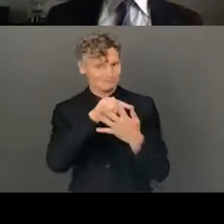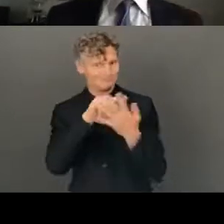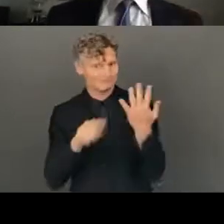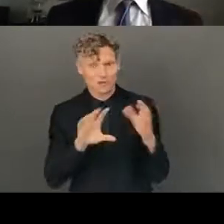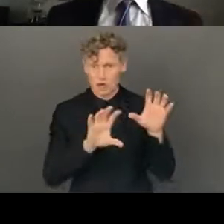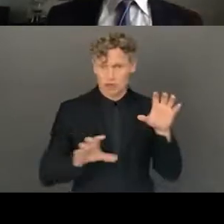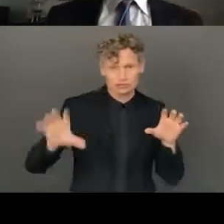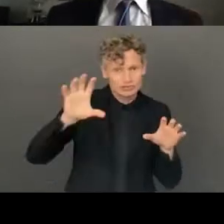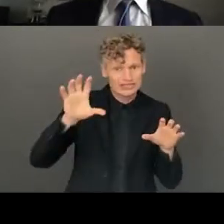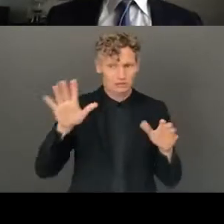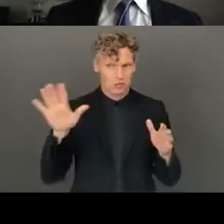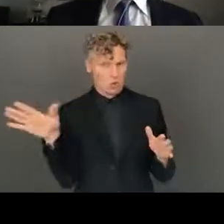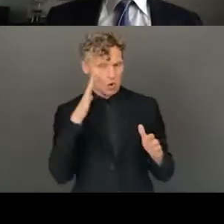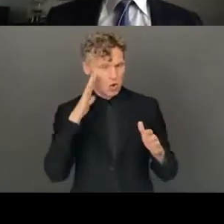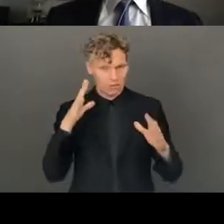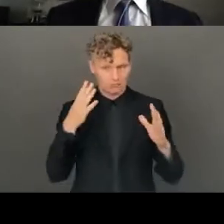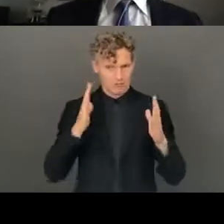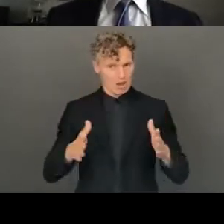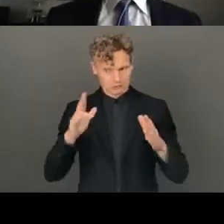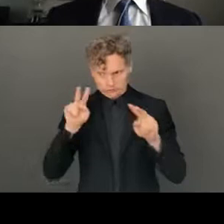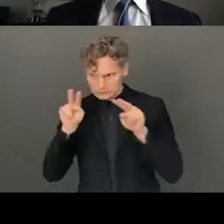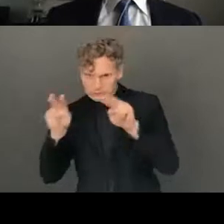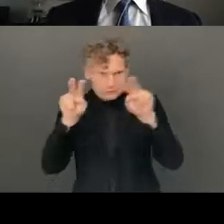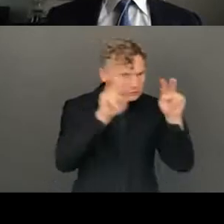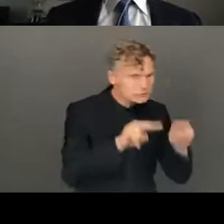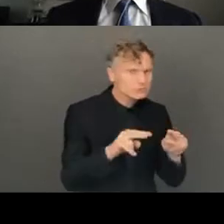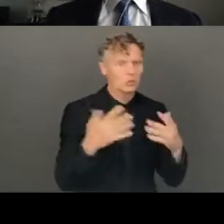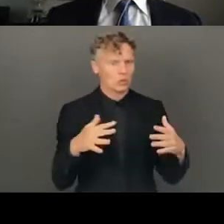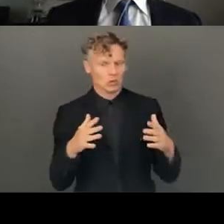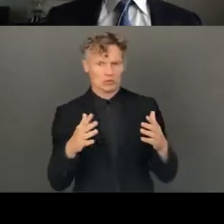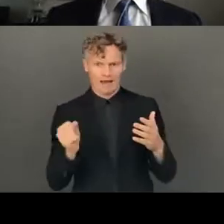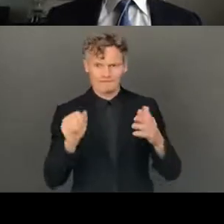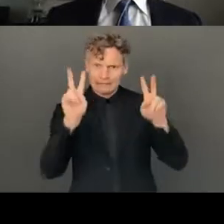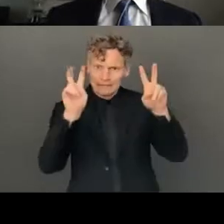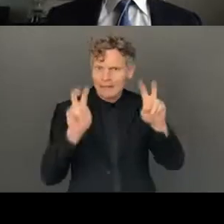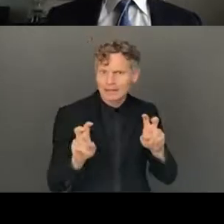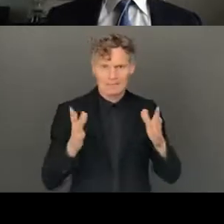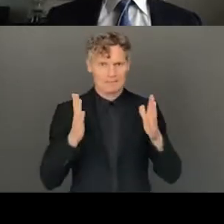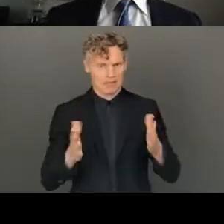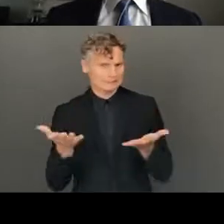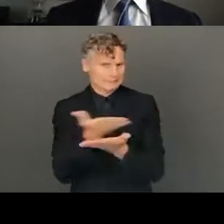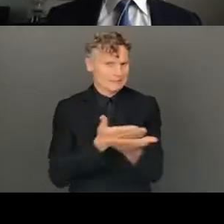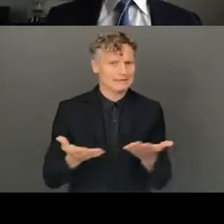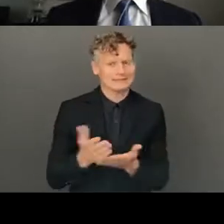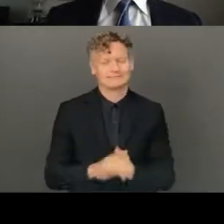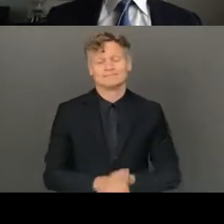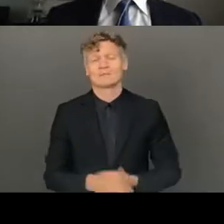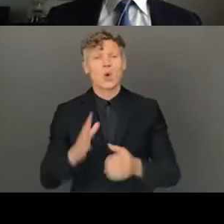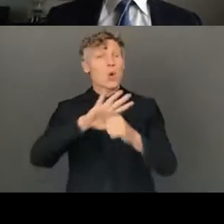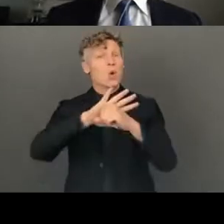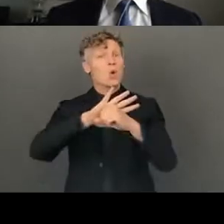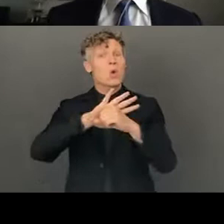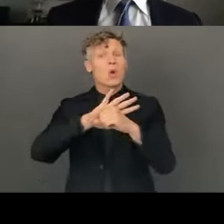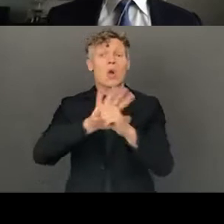questions importantes qui auront besoin de notre attention. La pandémie de COVID-19 comme